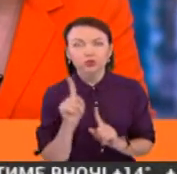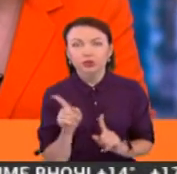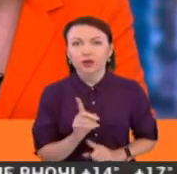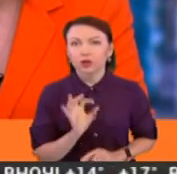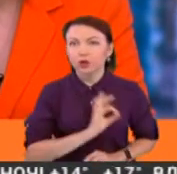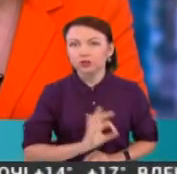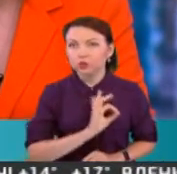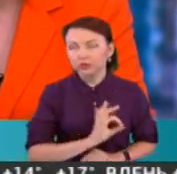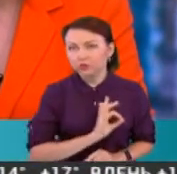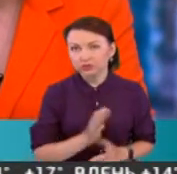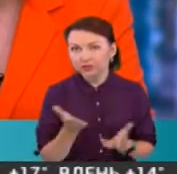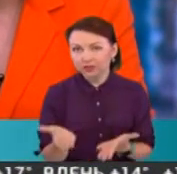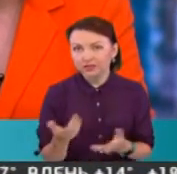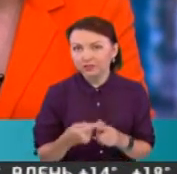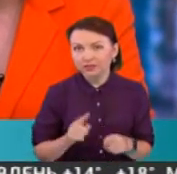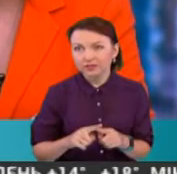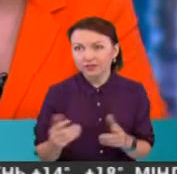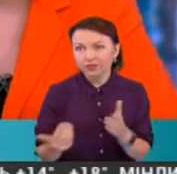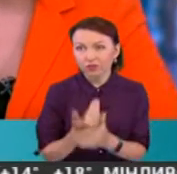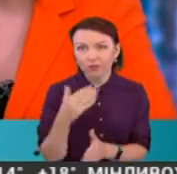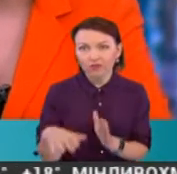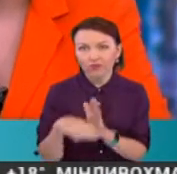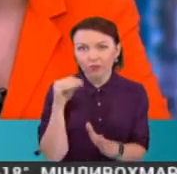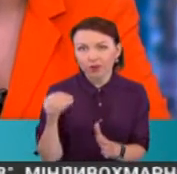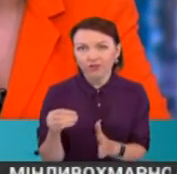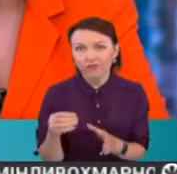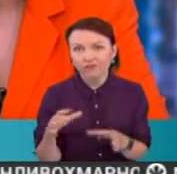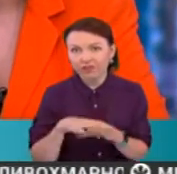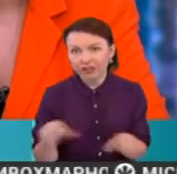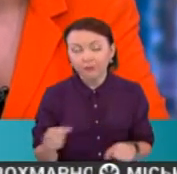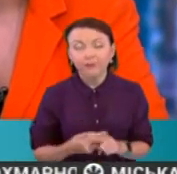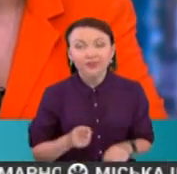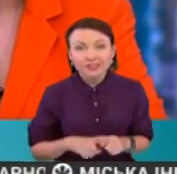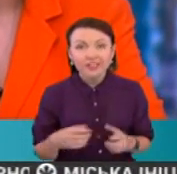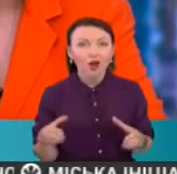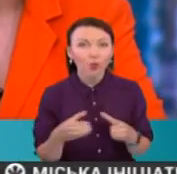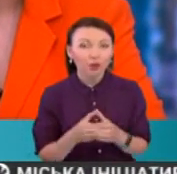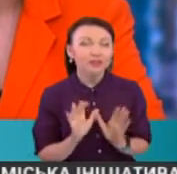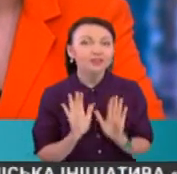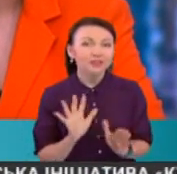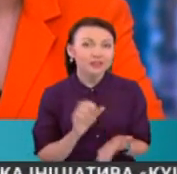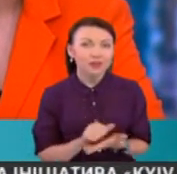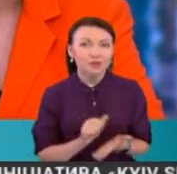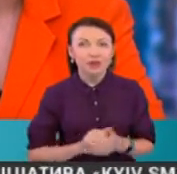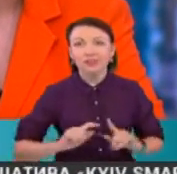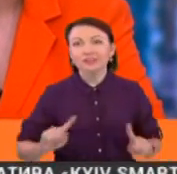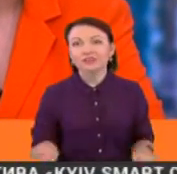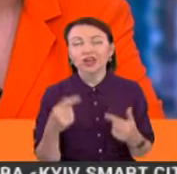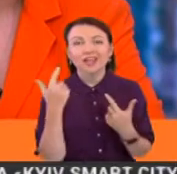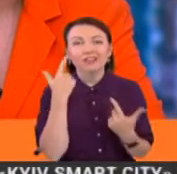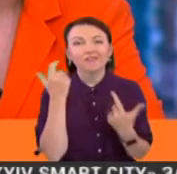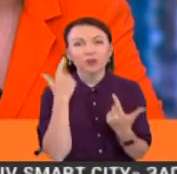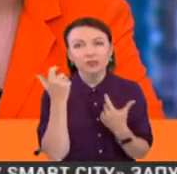користується саме ця новообрана влада? Ця команда тільки займається тим, що створює